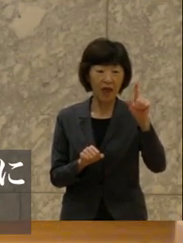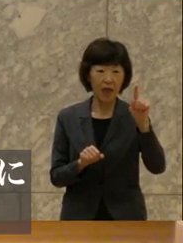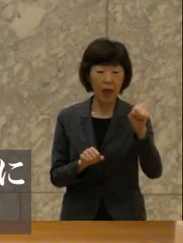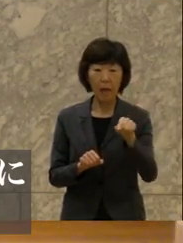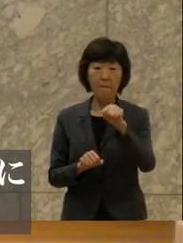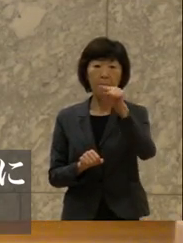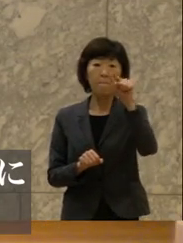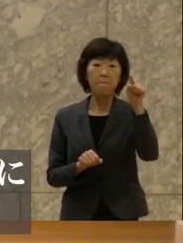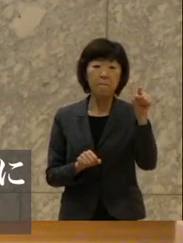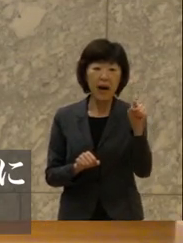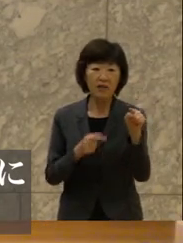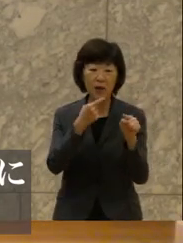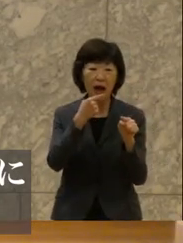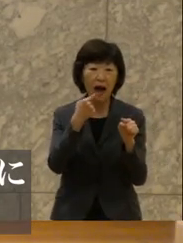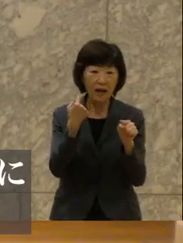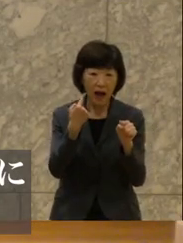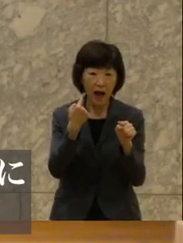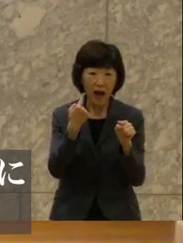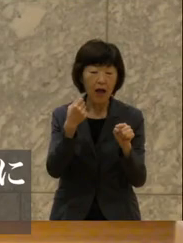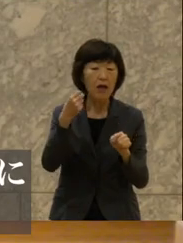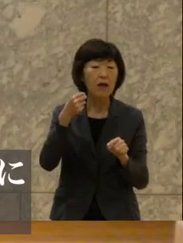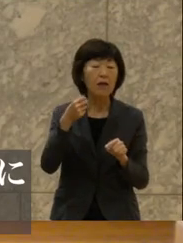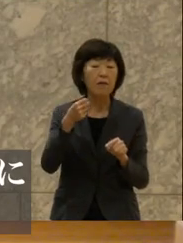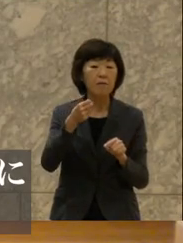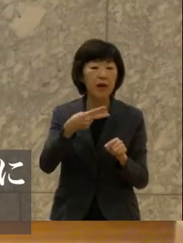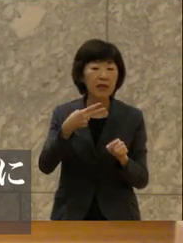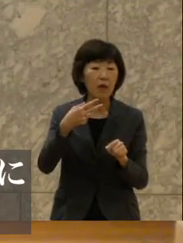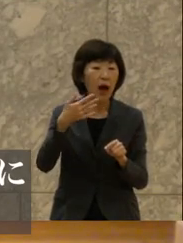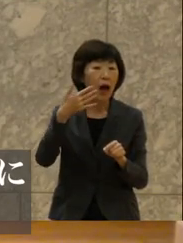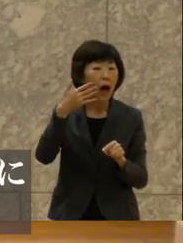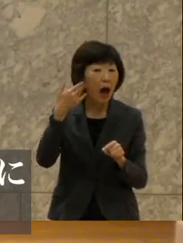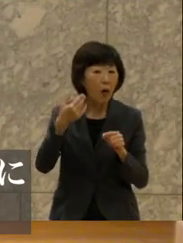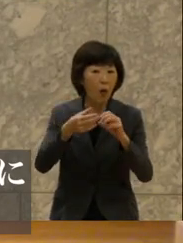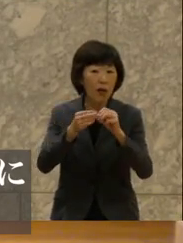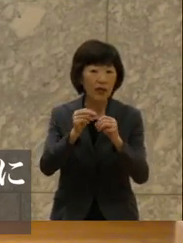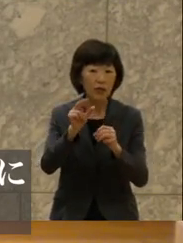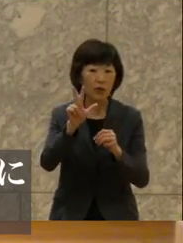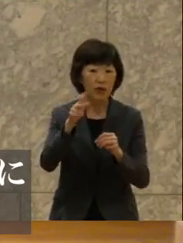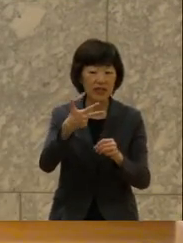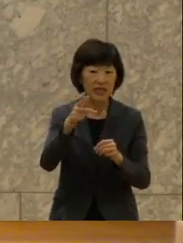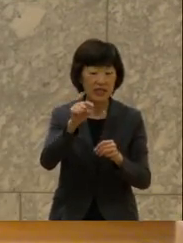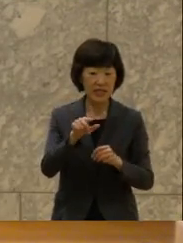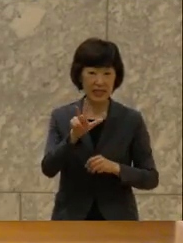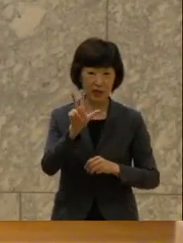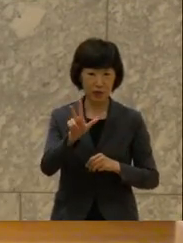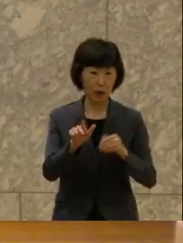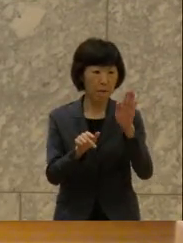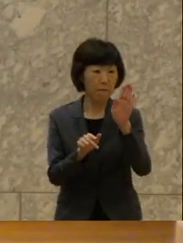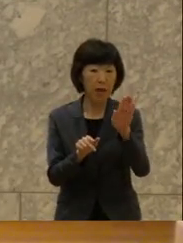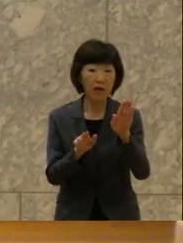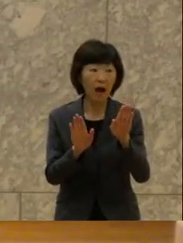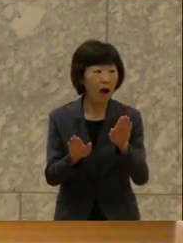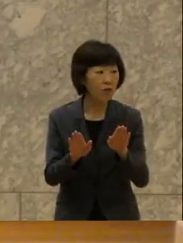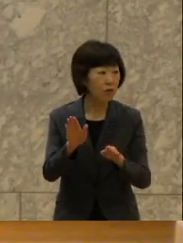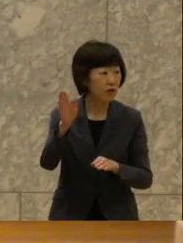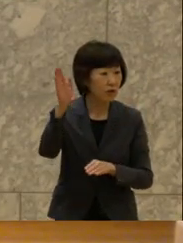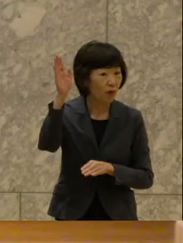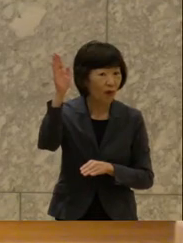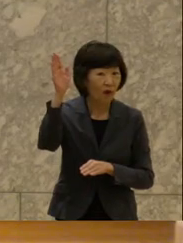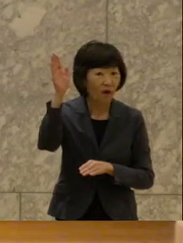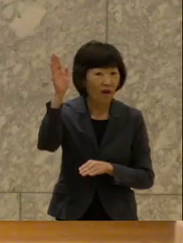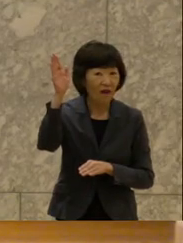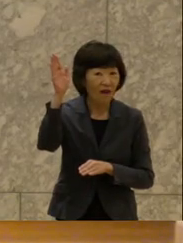赤色または青色のシールが貼ってあるんですけれどもいらっしゃいますか